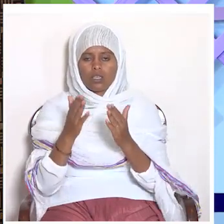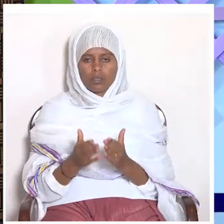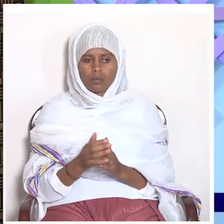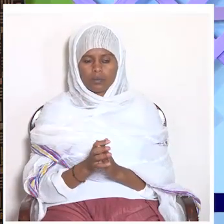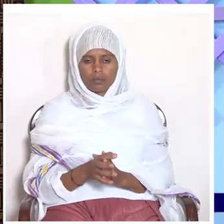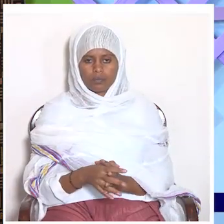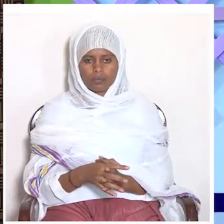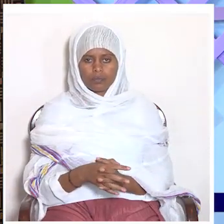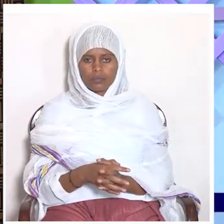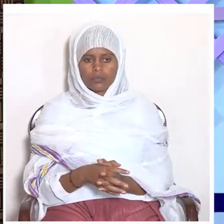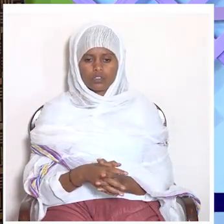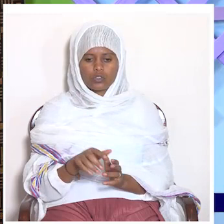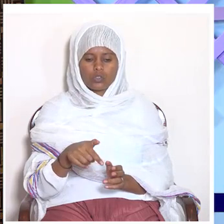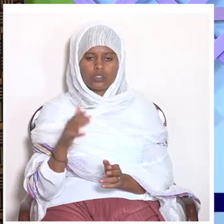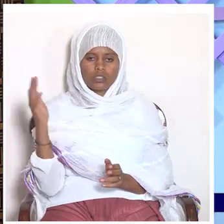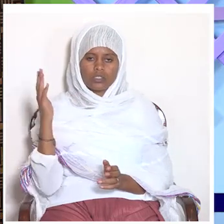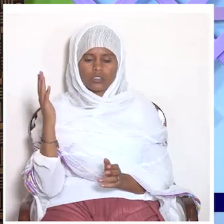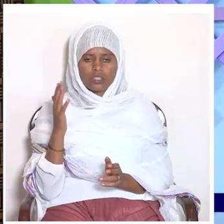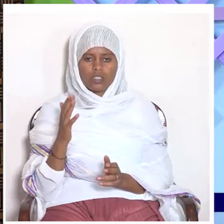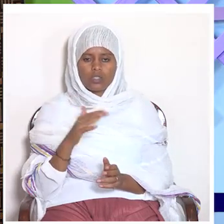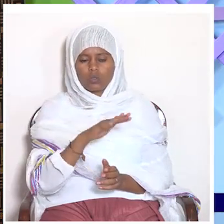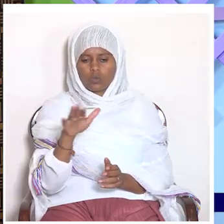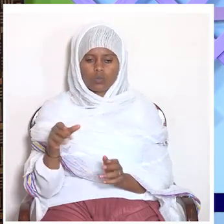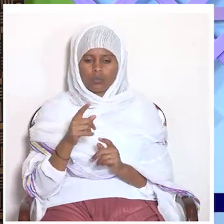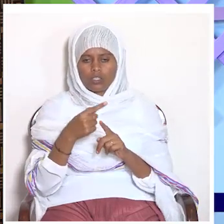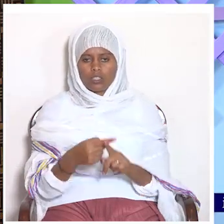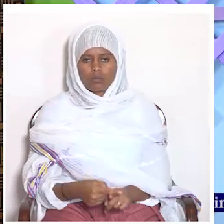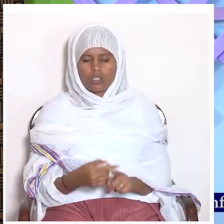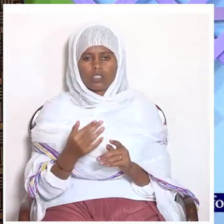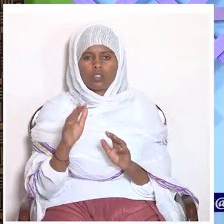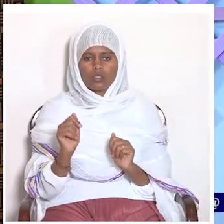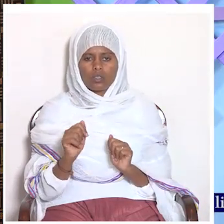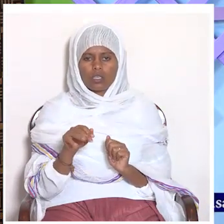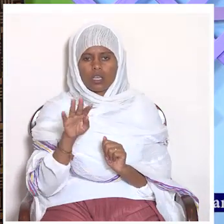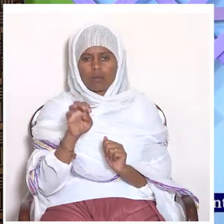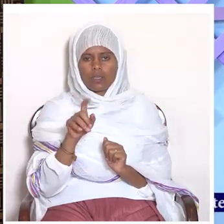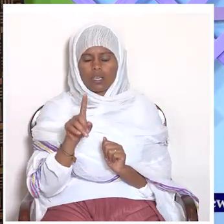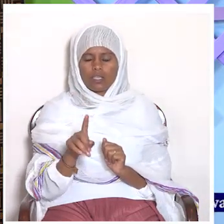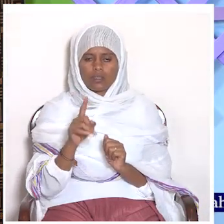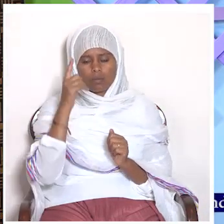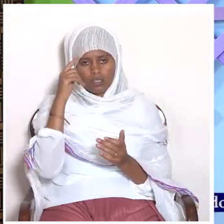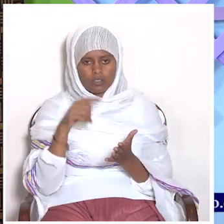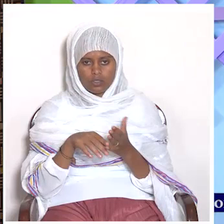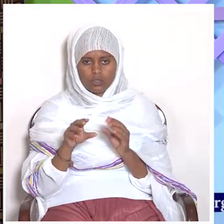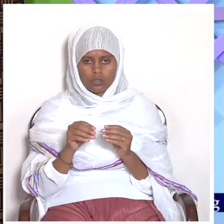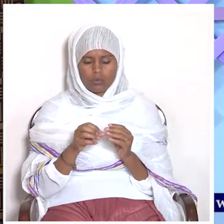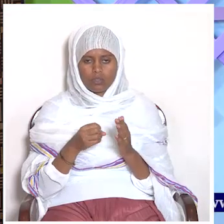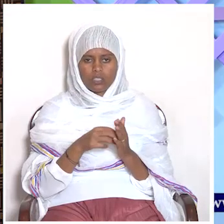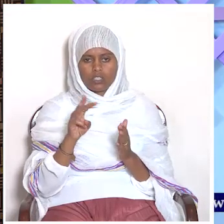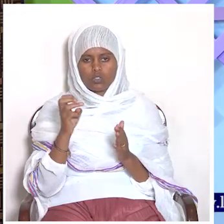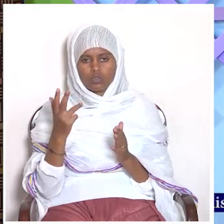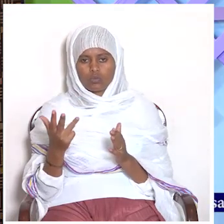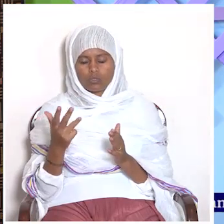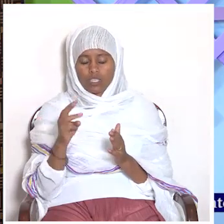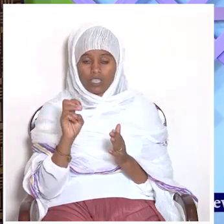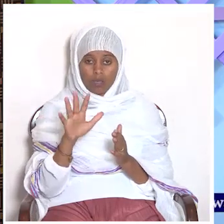مسوعتي عقربة بزغ زيزي كل انت العدم يرنا يكون ديك هونيم 40 حدن مالتيو